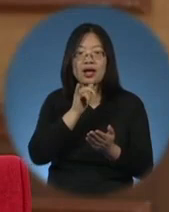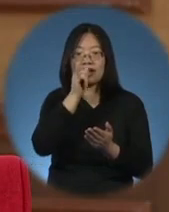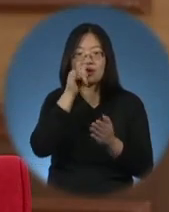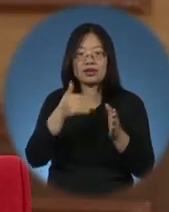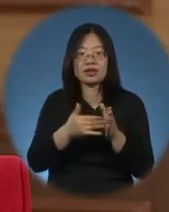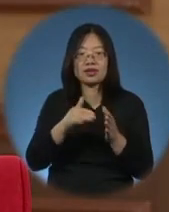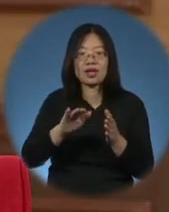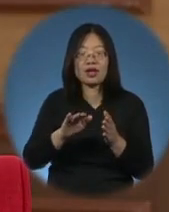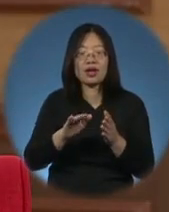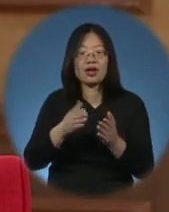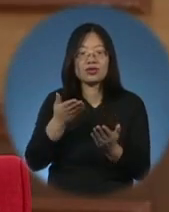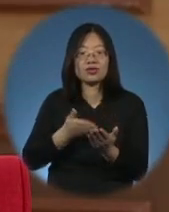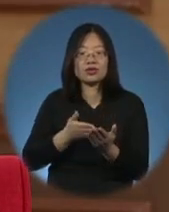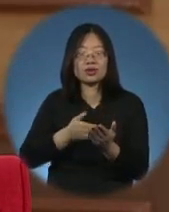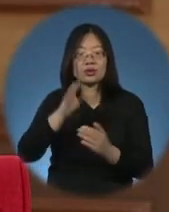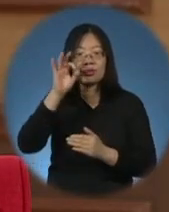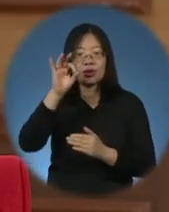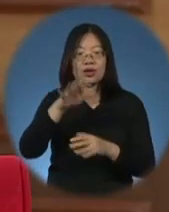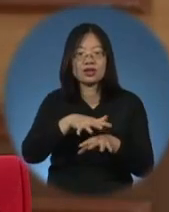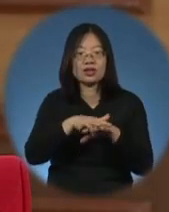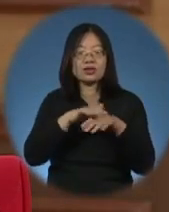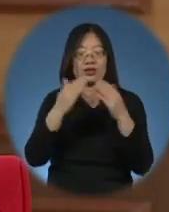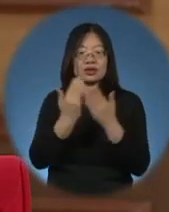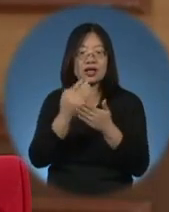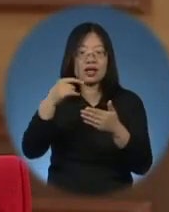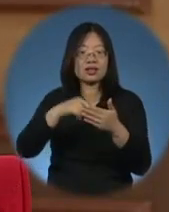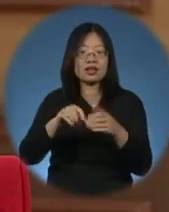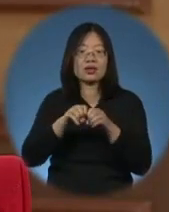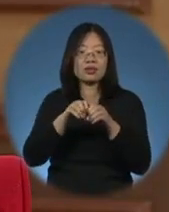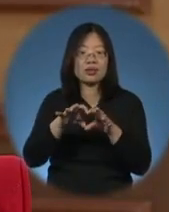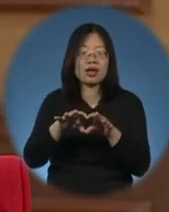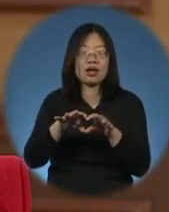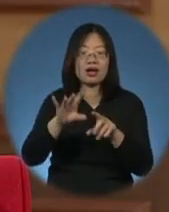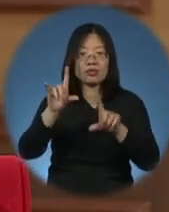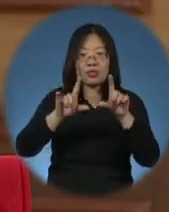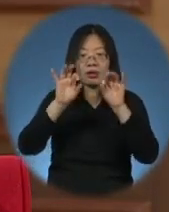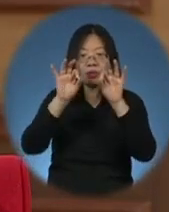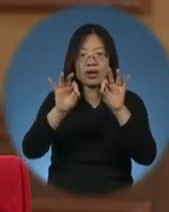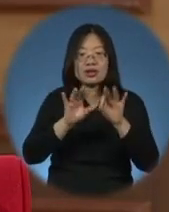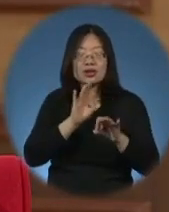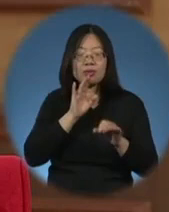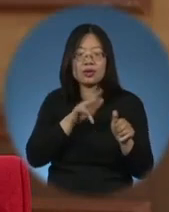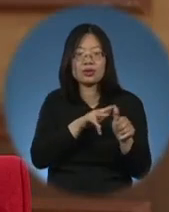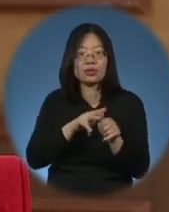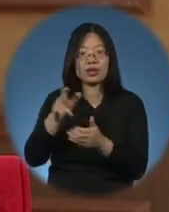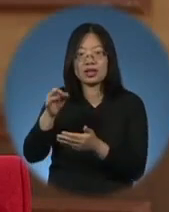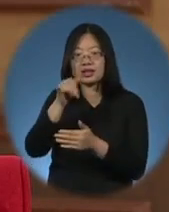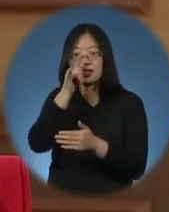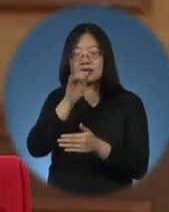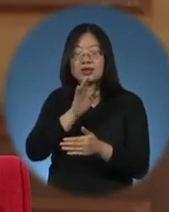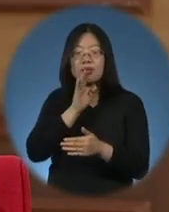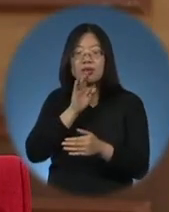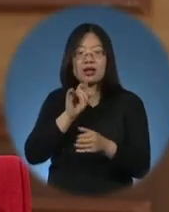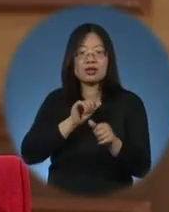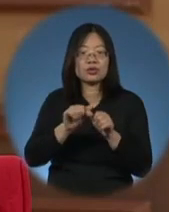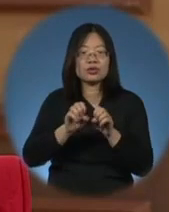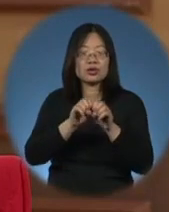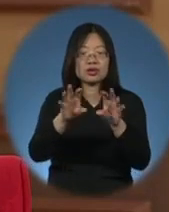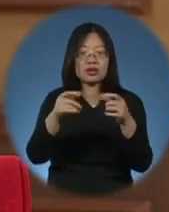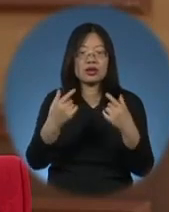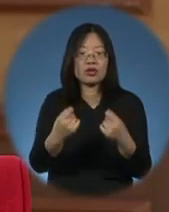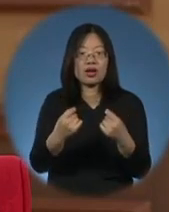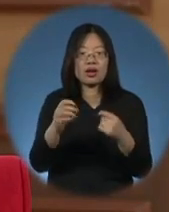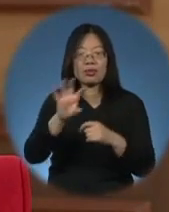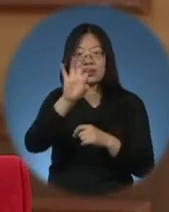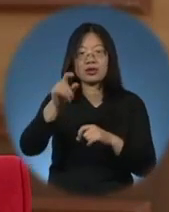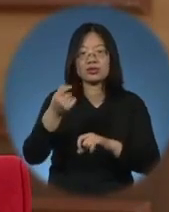하잖아요. 예. 그럼 페이크 뉴스가 네트워크 전체에서 전파되는 양상이 정말 정보의 가치가 있는 진짜 소식이 퍼지는 거와